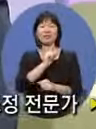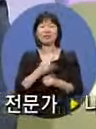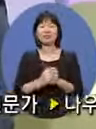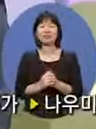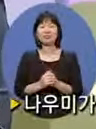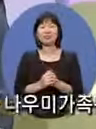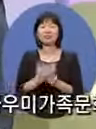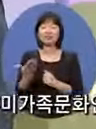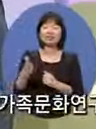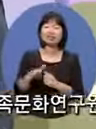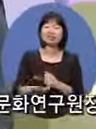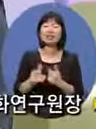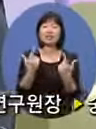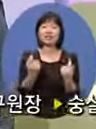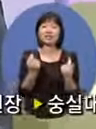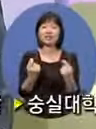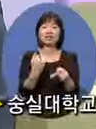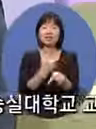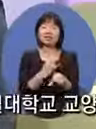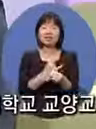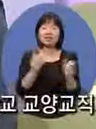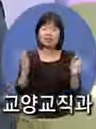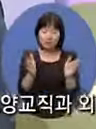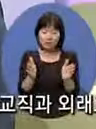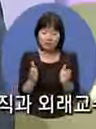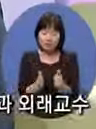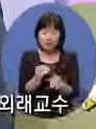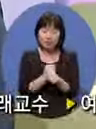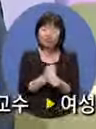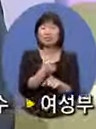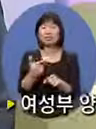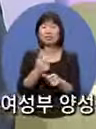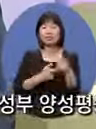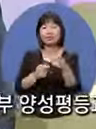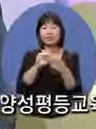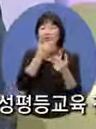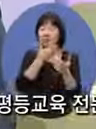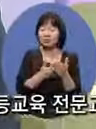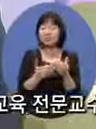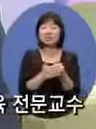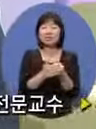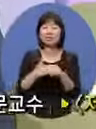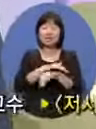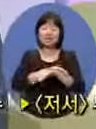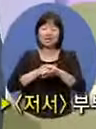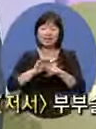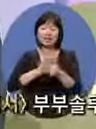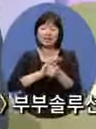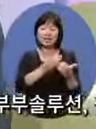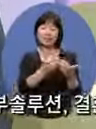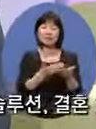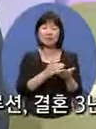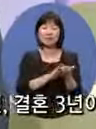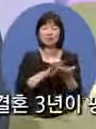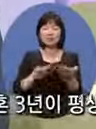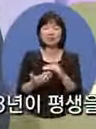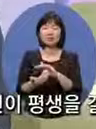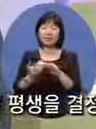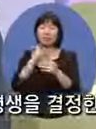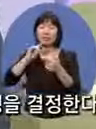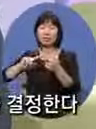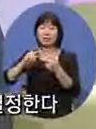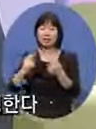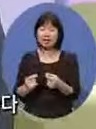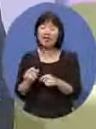네. 그렇지만 이제 그렇게 해서 좁혀나가는 게 굉장히 중요하기 때문에 지금 굉장히 잘해주셨고요. 그 다음에 아까